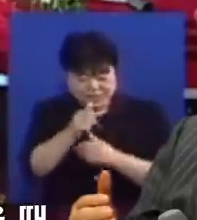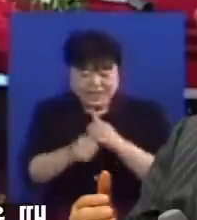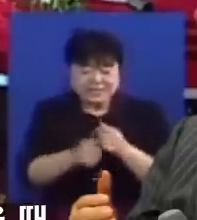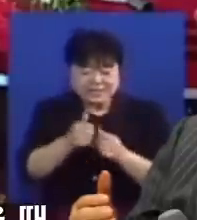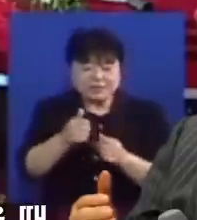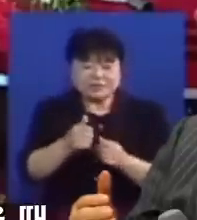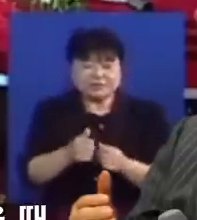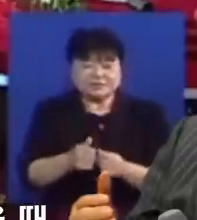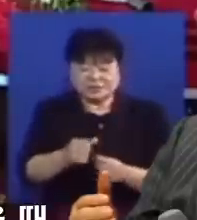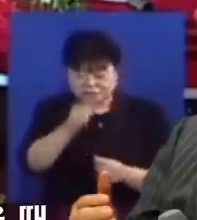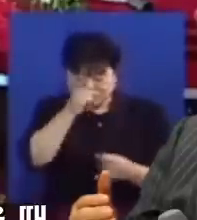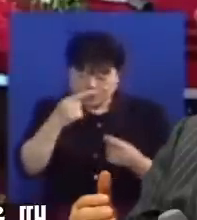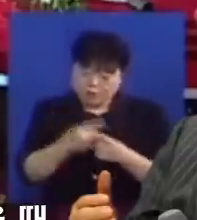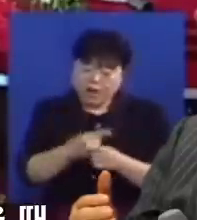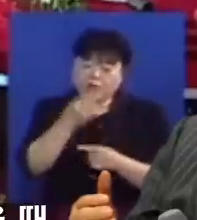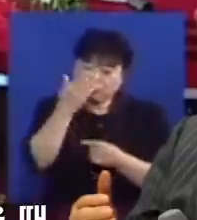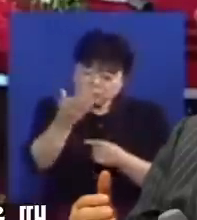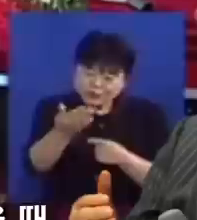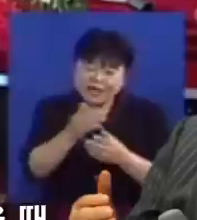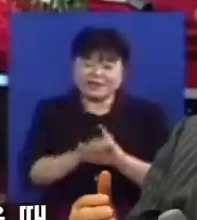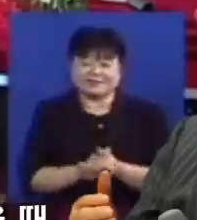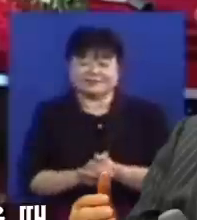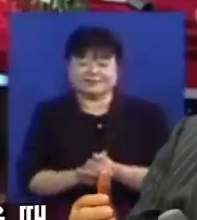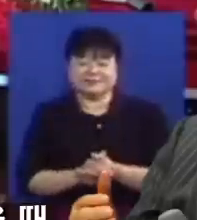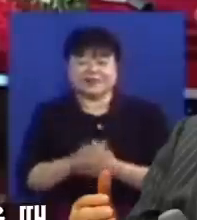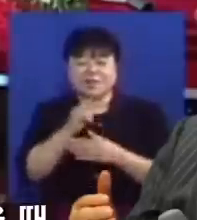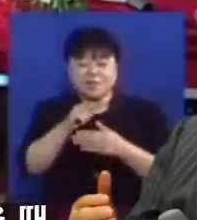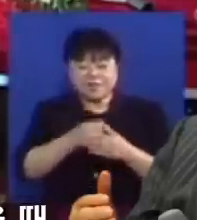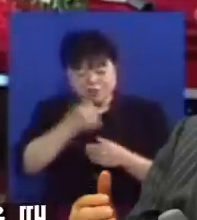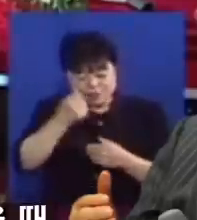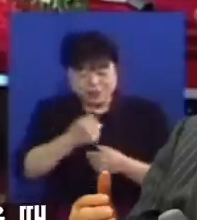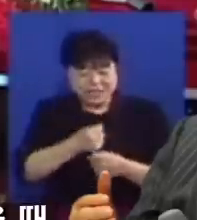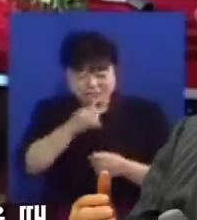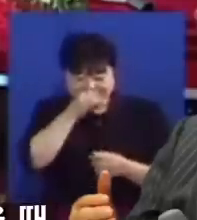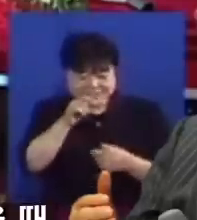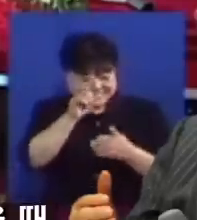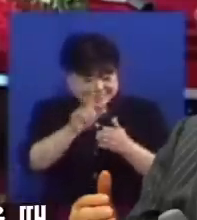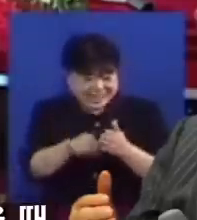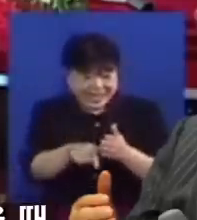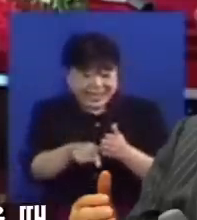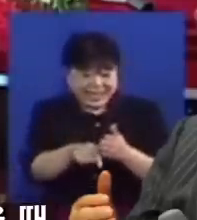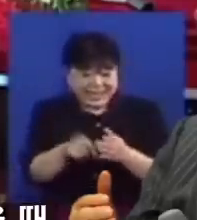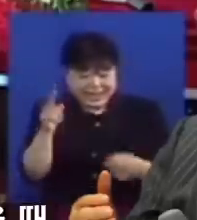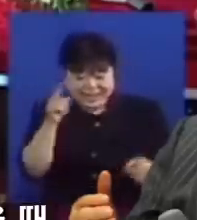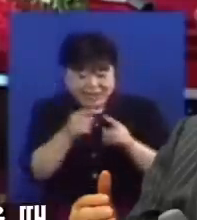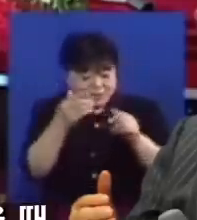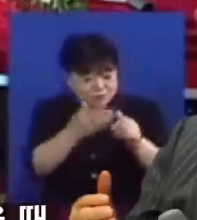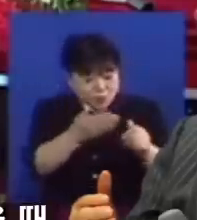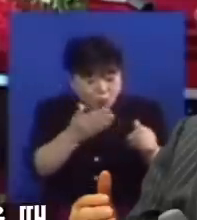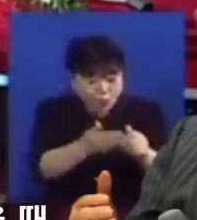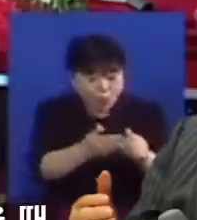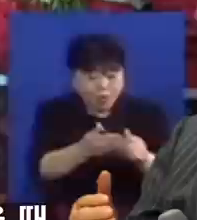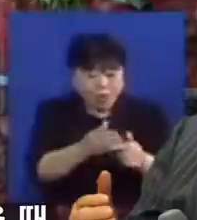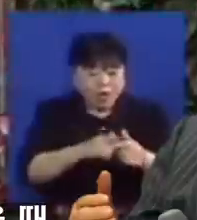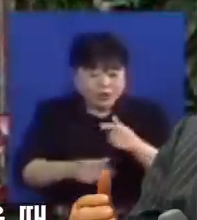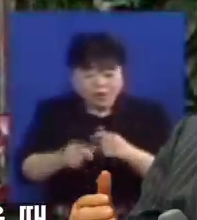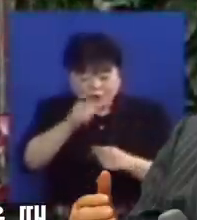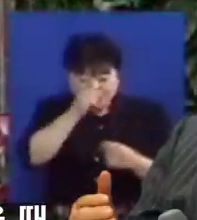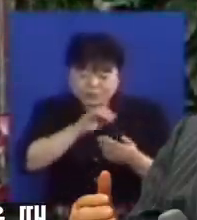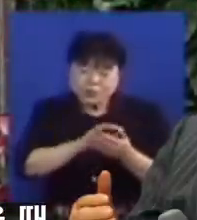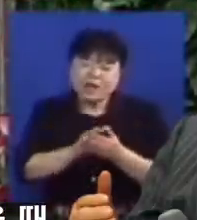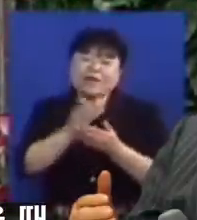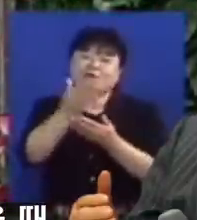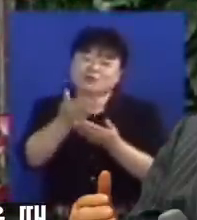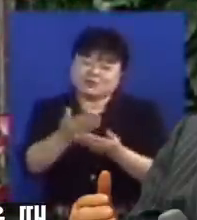그것을 선으로 바꾸었다고 말한 것입니다. 마음속에 꿈을 품고 있으면 해하려고 해도 그것이 오히려 선으로